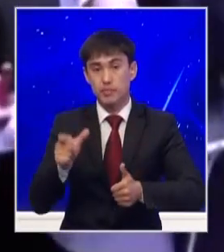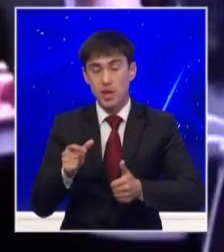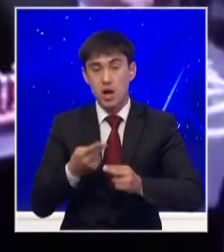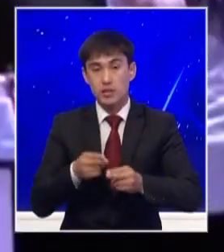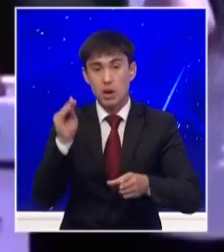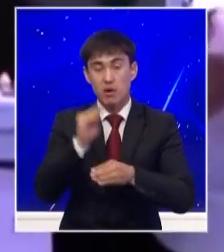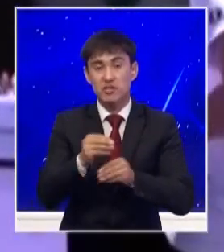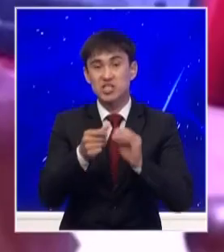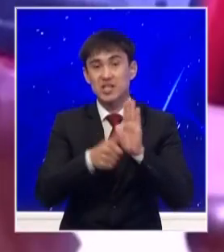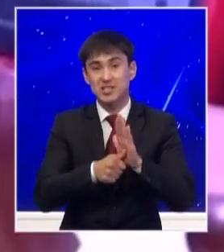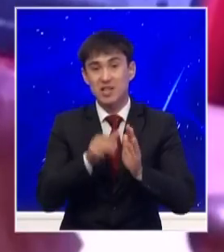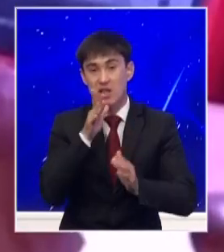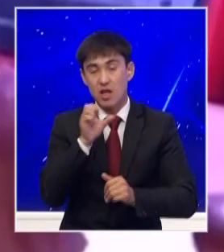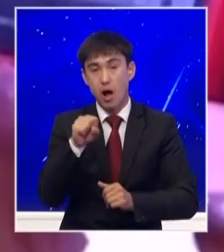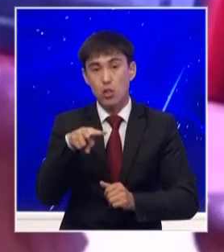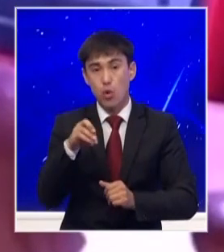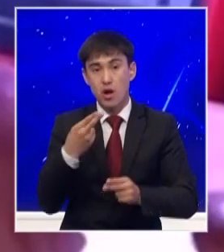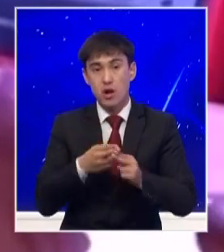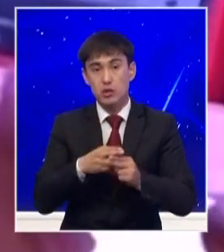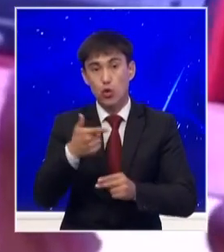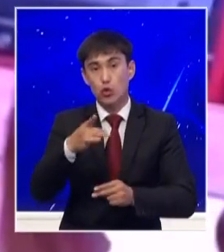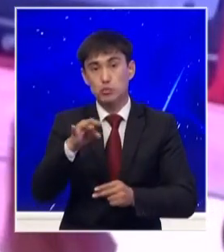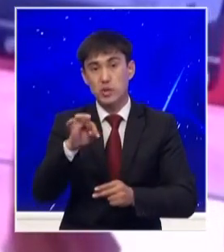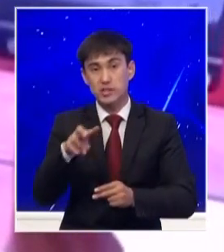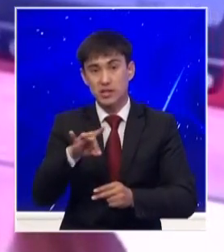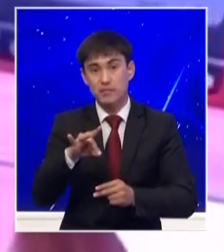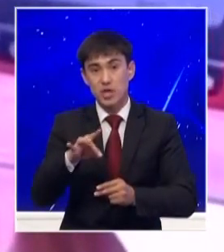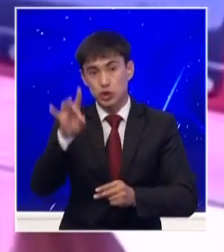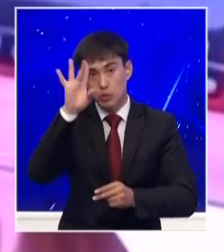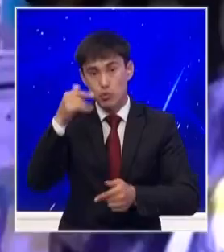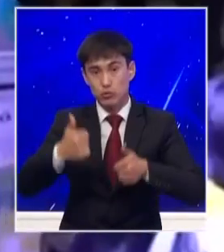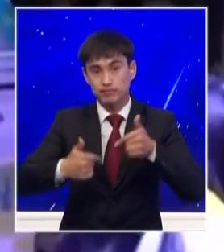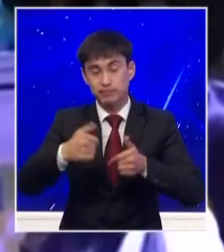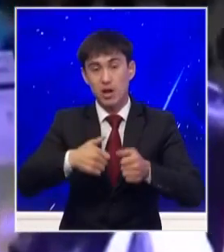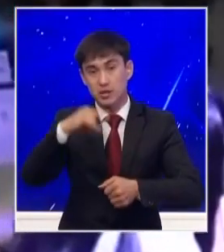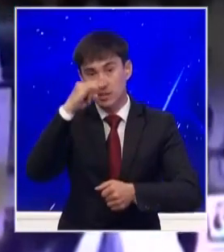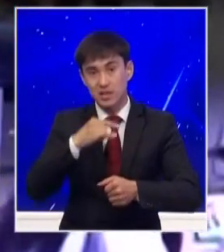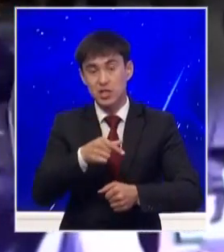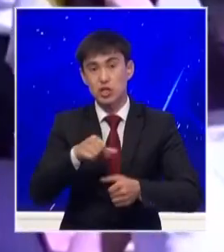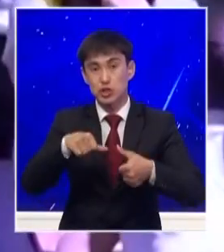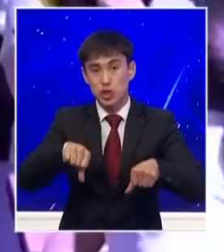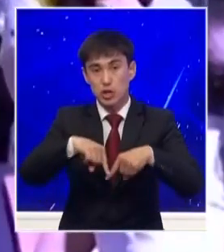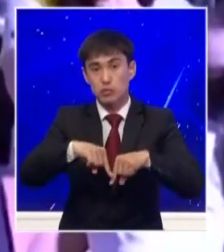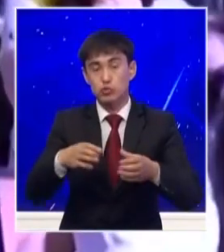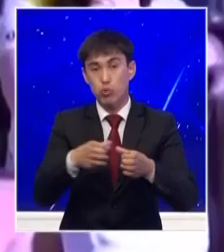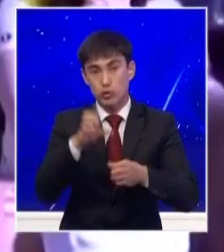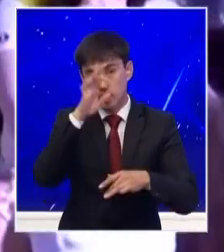что 16-летняя Алуа Нурманова является гроссмейстером, вице-чемпионом Казахстана и членом сборной страны.